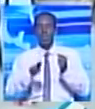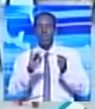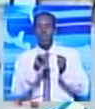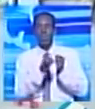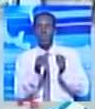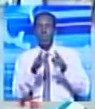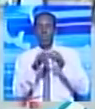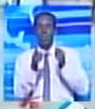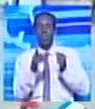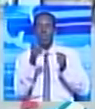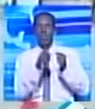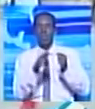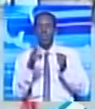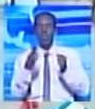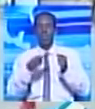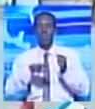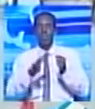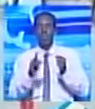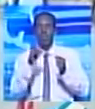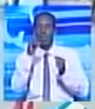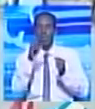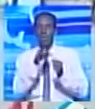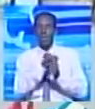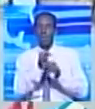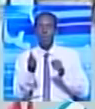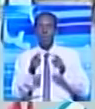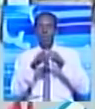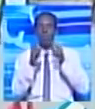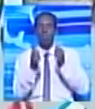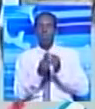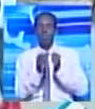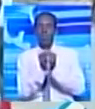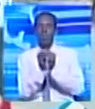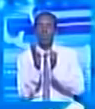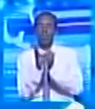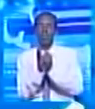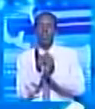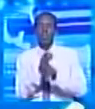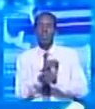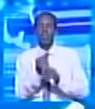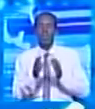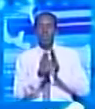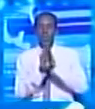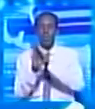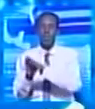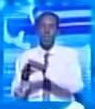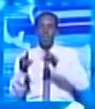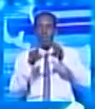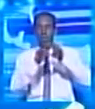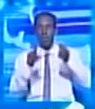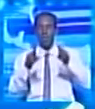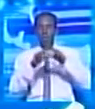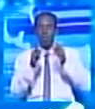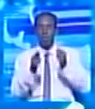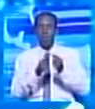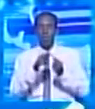qualifiées pour les demi-finales qui est prévue, Inch'Allah, pour le 14 janvier. Dans l'actualité régionale